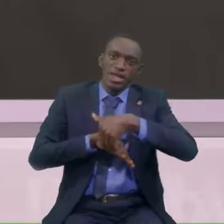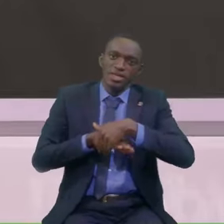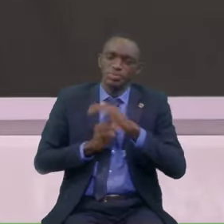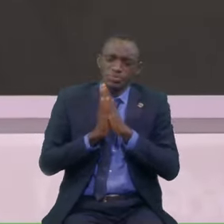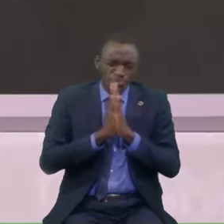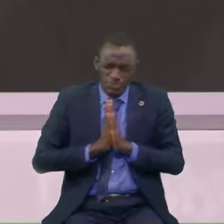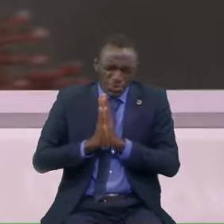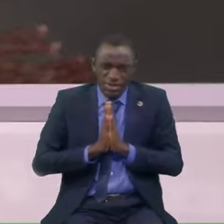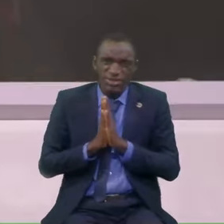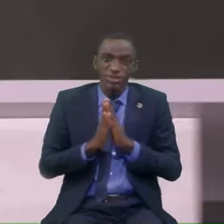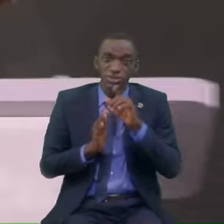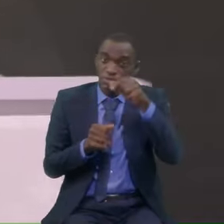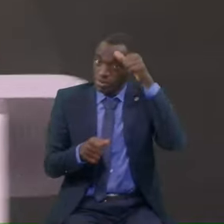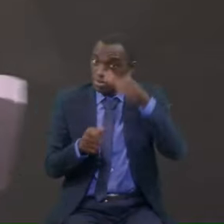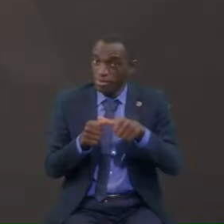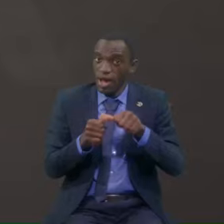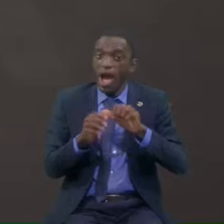priez.